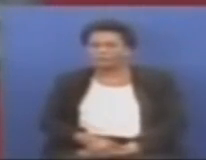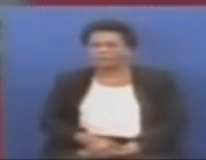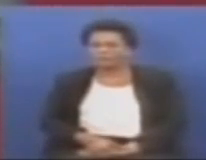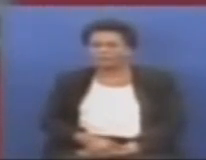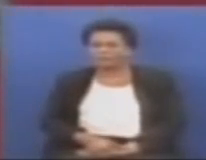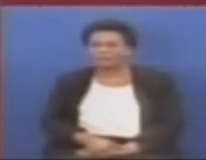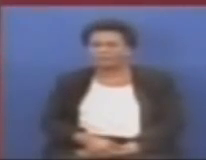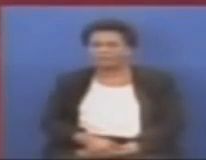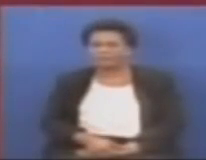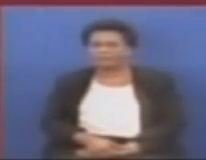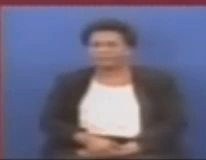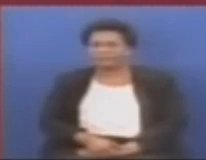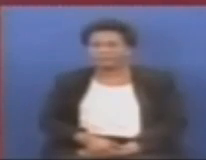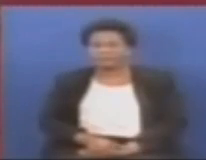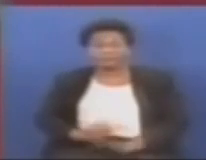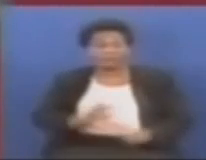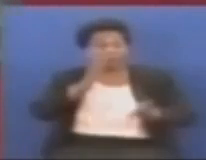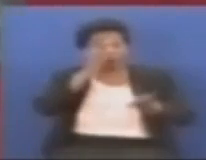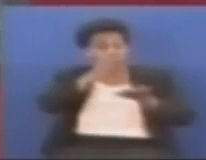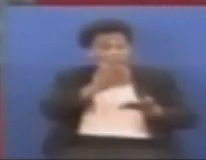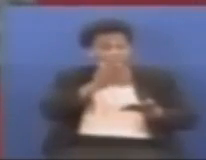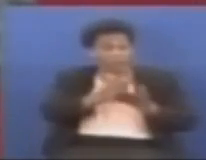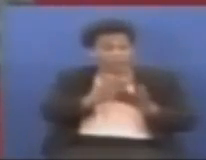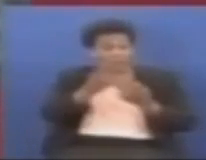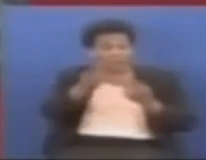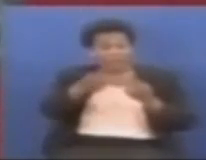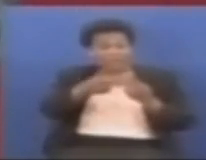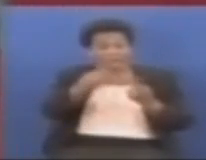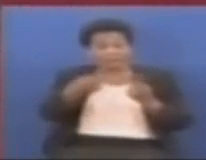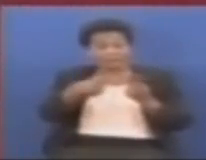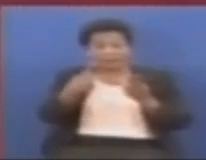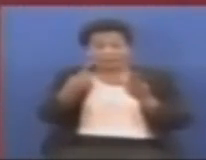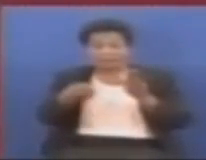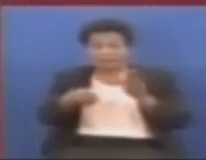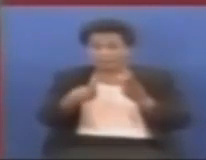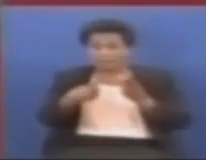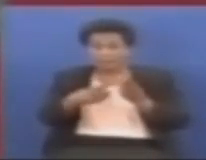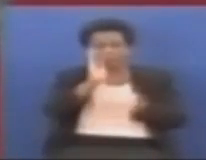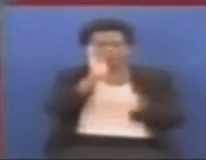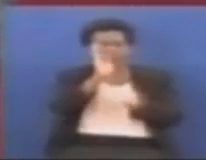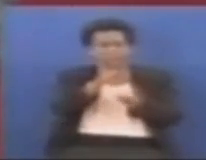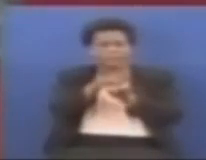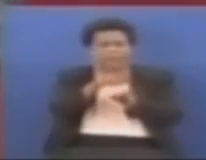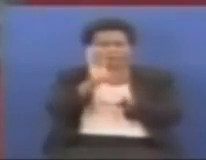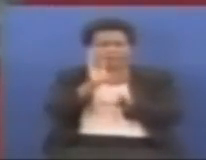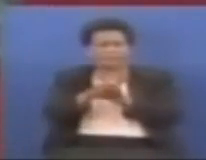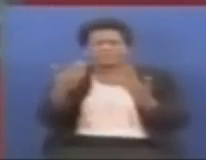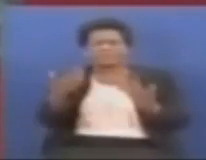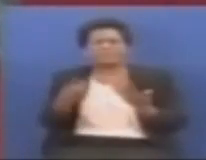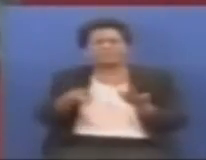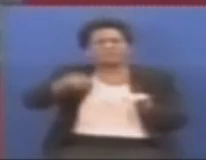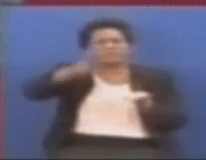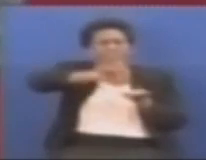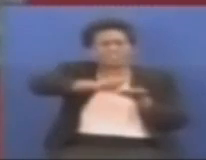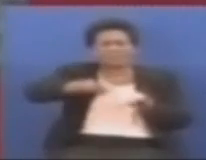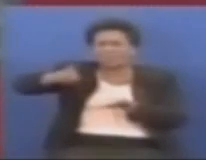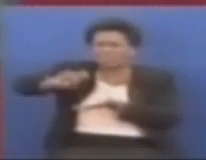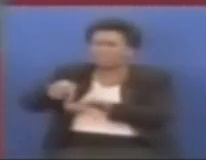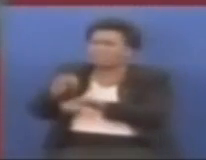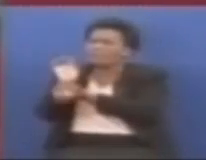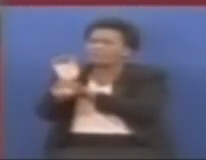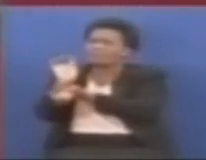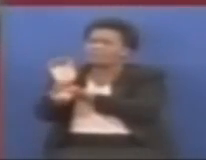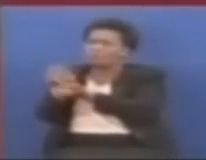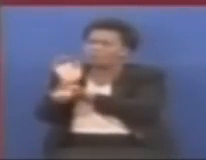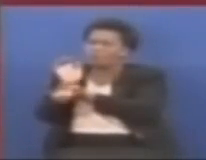sababu swala hili ni cross cutting, linahitaji pengine kujadiliwa na wizara nyingi mbalimbali, tumechukua wazo lake, lakini nimhakikishie kwamba